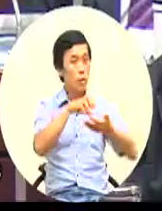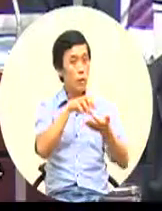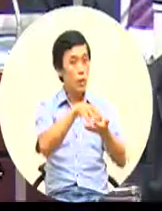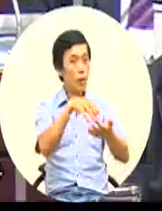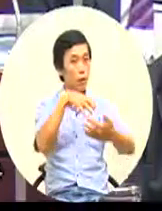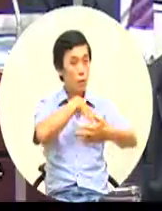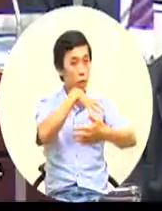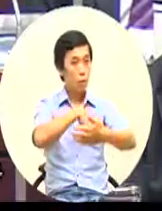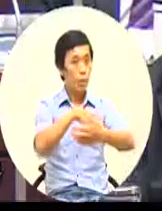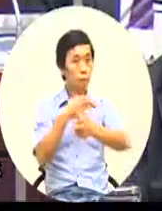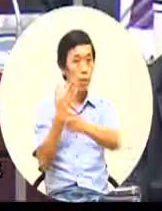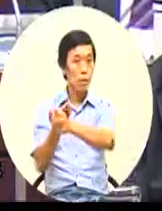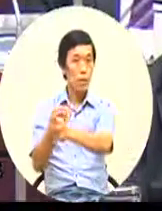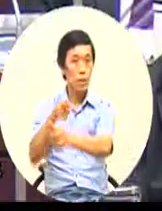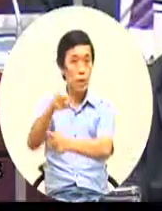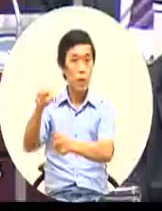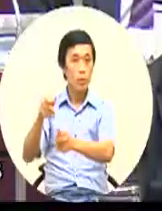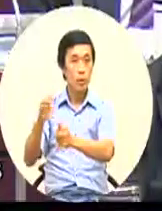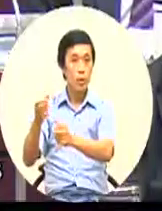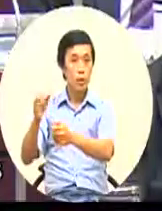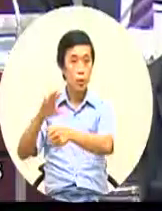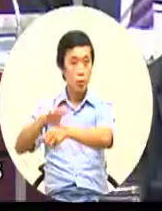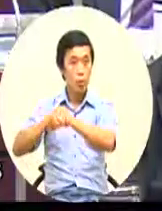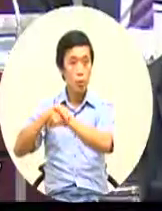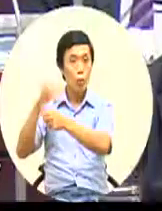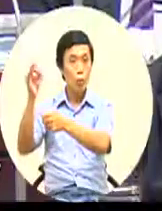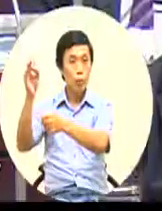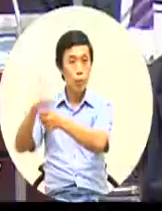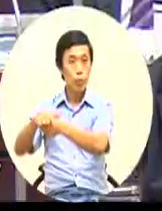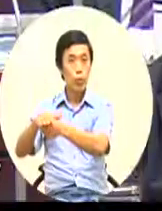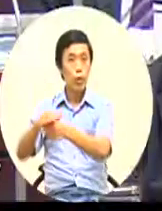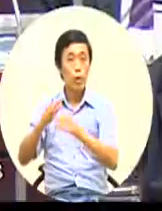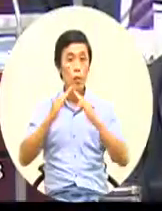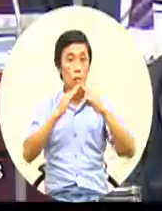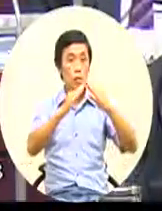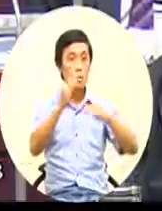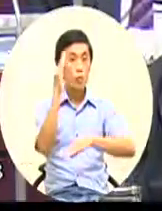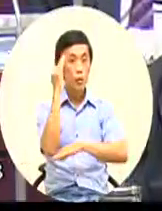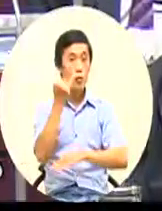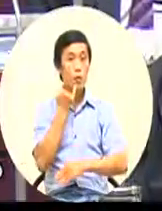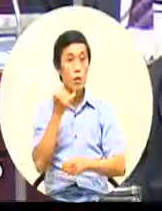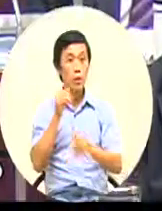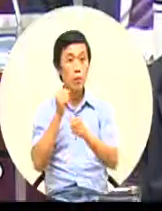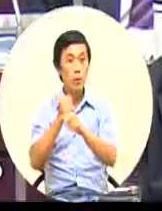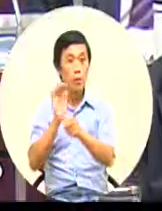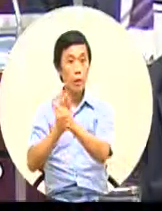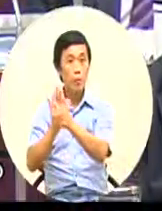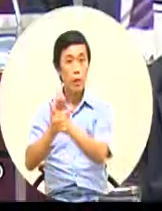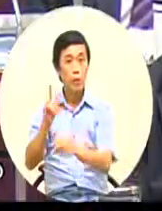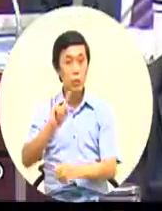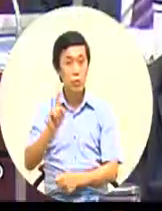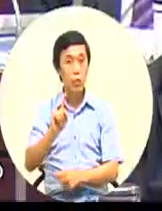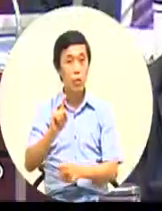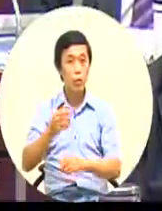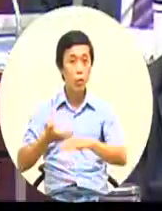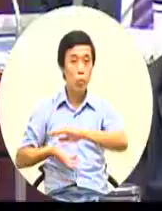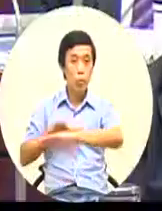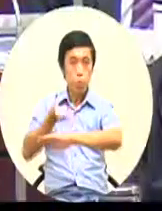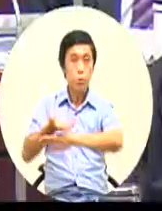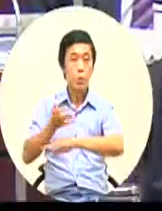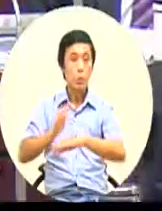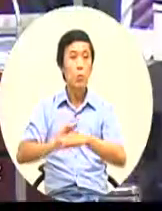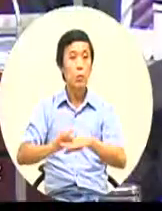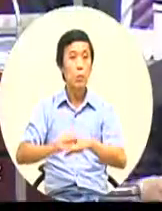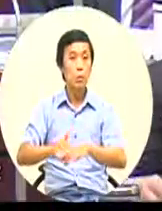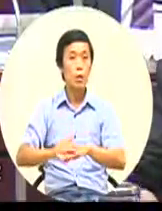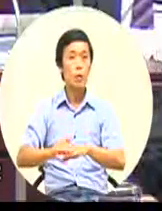济补偿。市政府，我一旦做，我都尽量做到安尼，一旦安尼做。